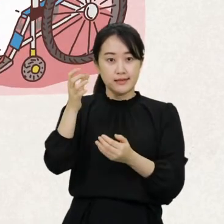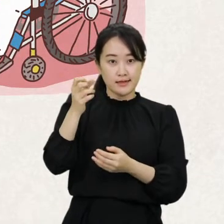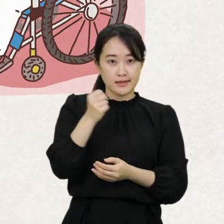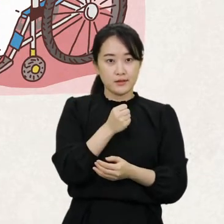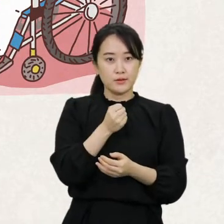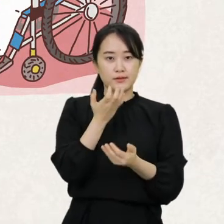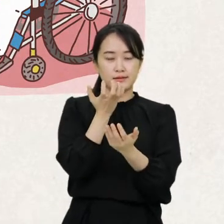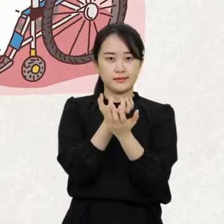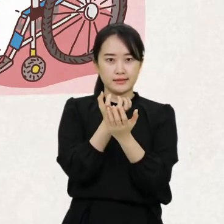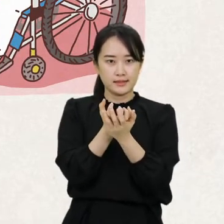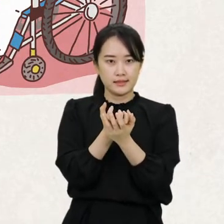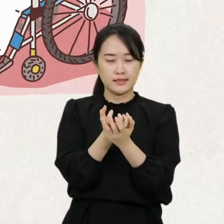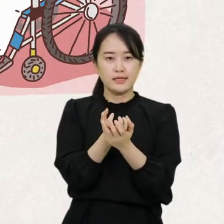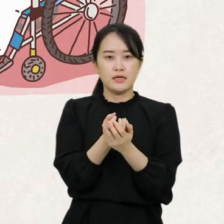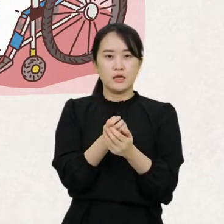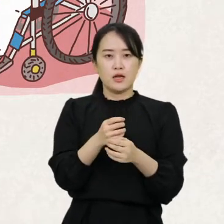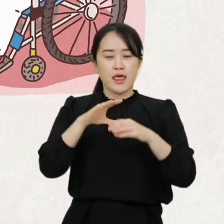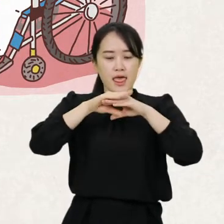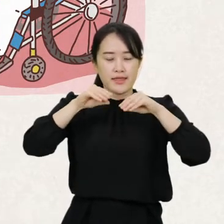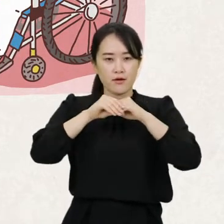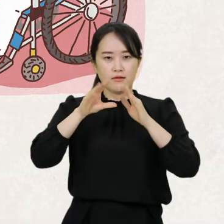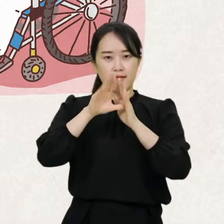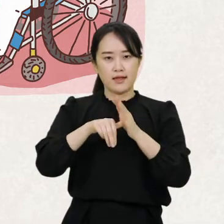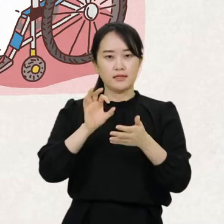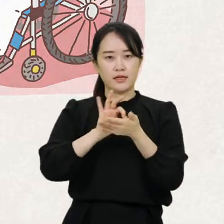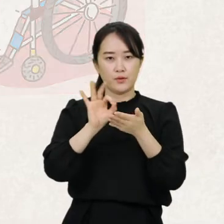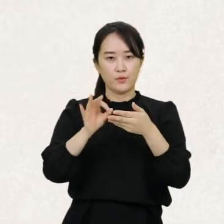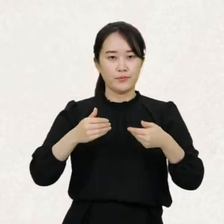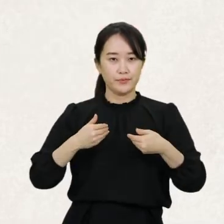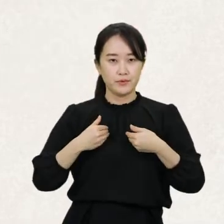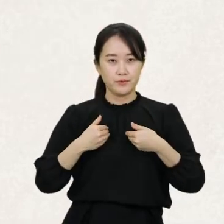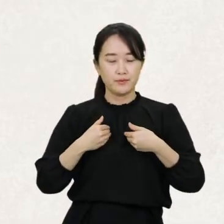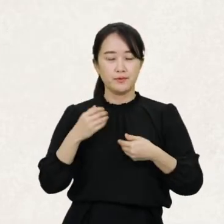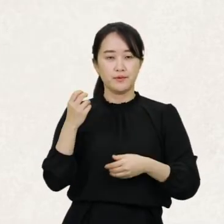직면한 장벽을 확인하고 해결하는 데 사용되어야 하고